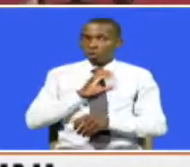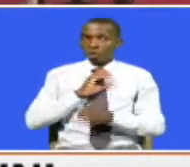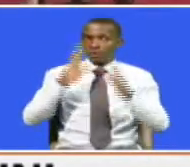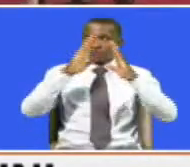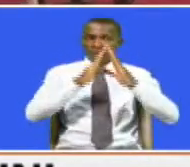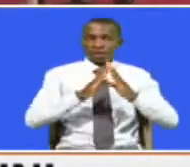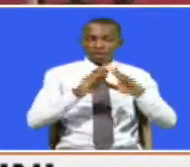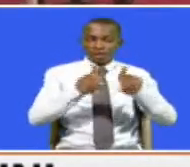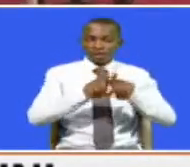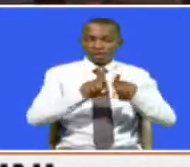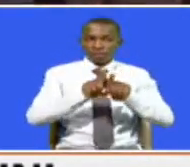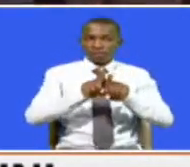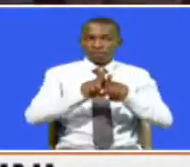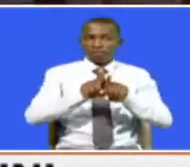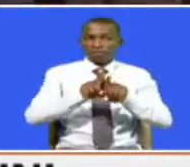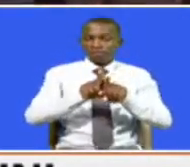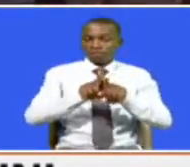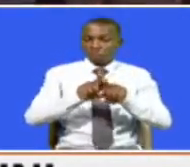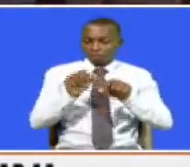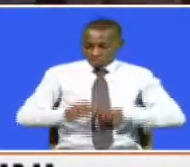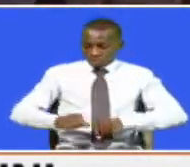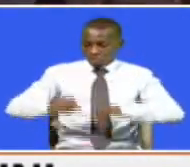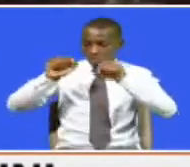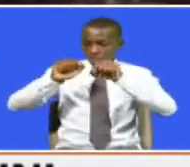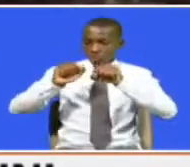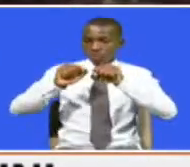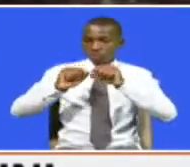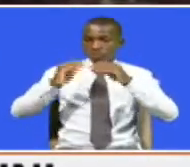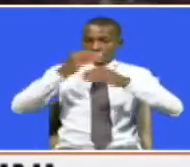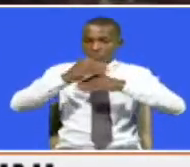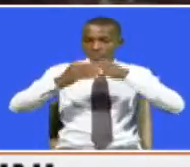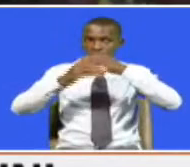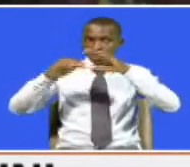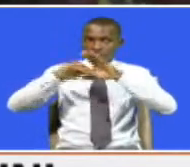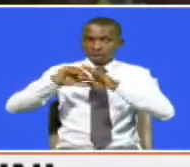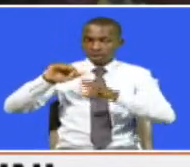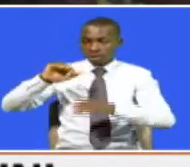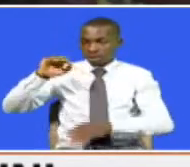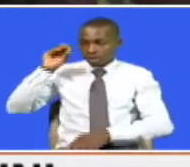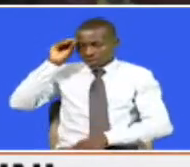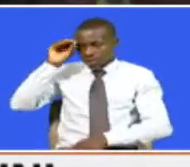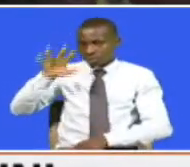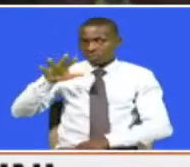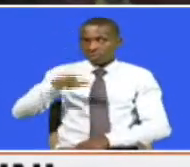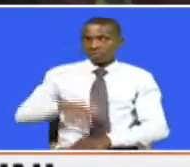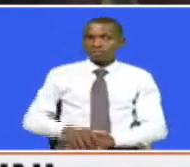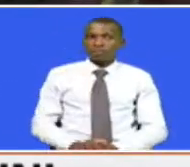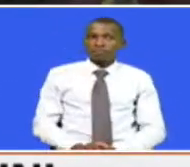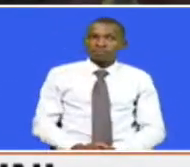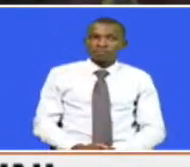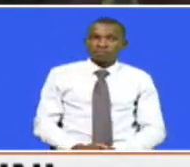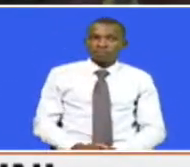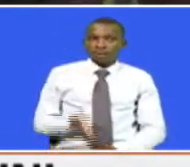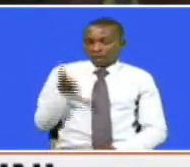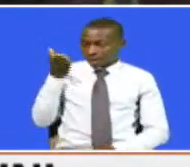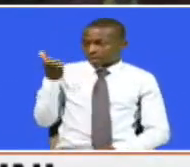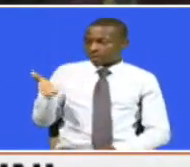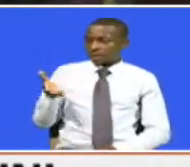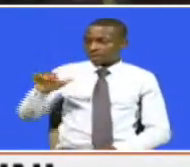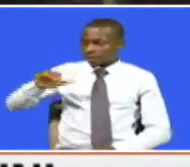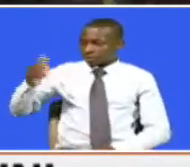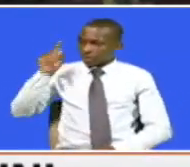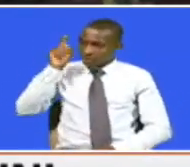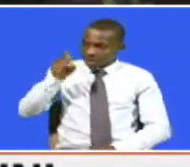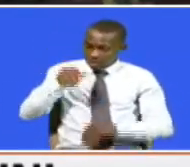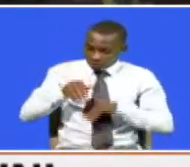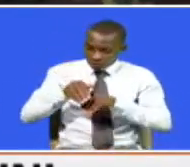na inspekta wa masuala ya ujenzi kaunti ya Kiambu. Kwenye hii kaunti yetu ya Kiambu sasa tutafuata utaratibu wa mijengo